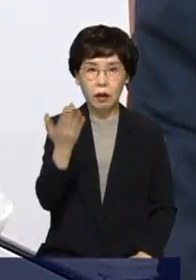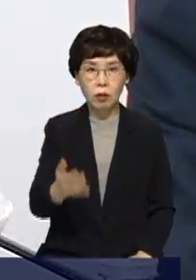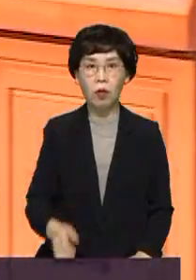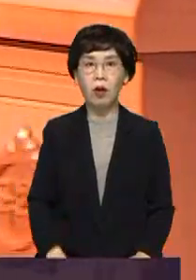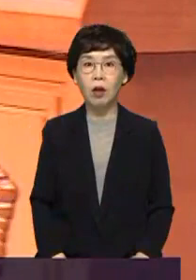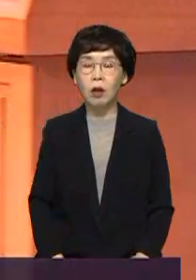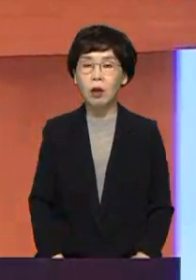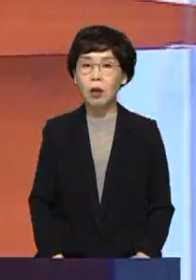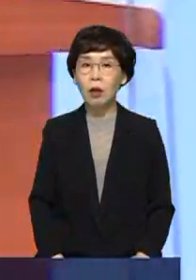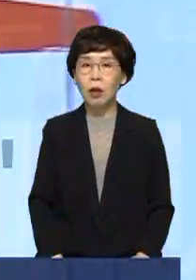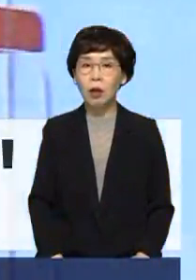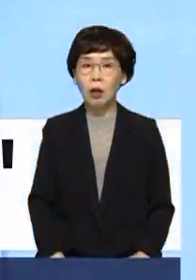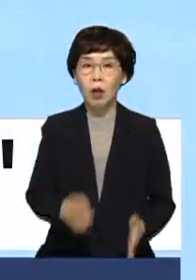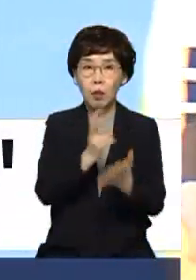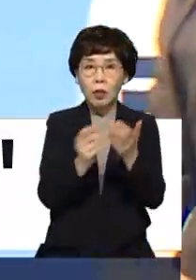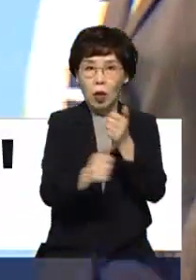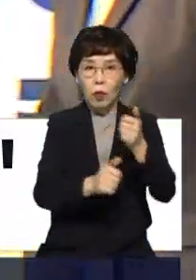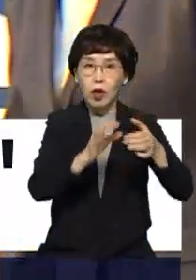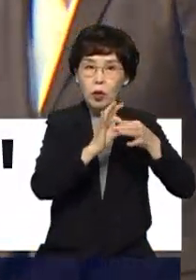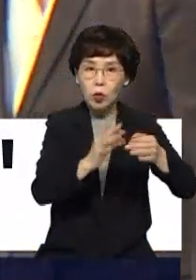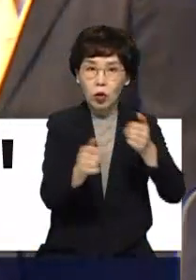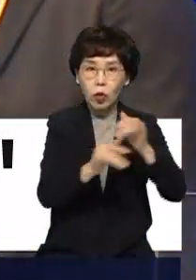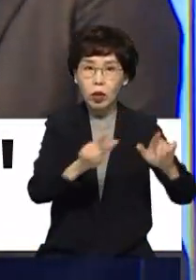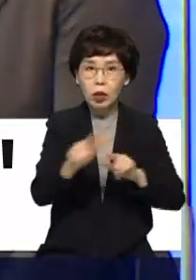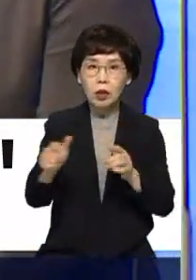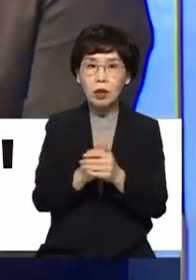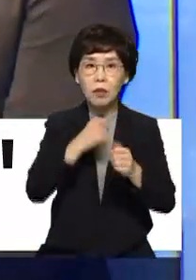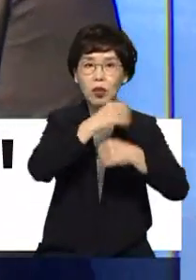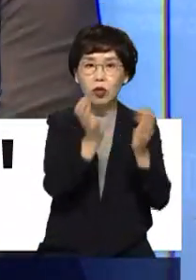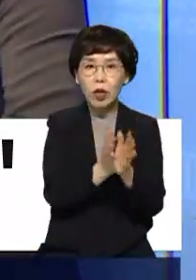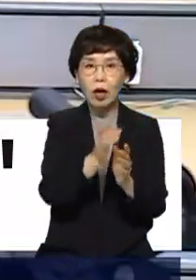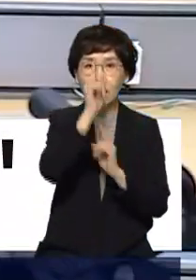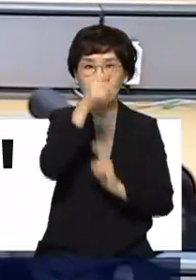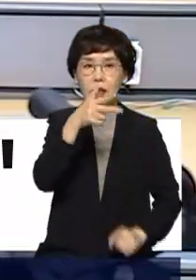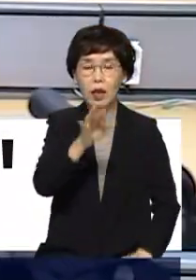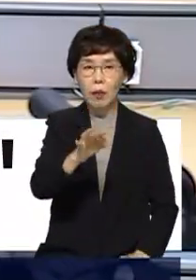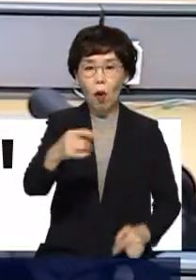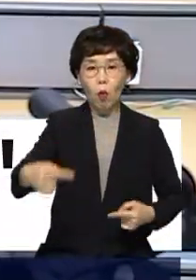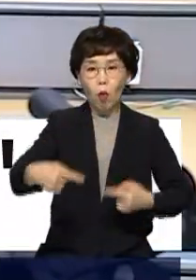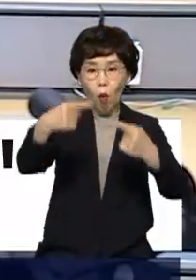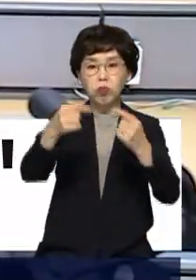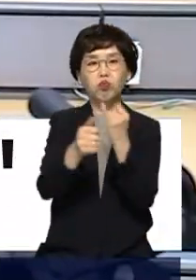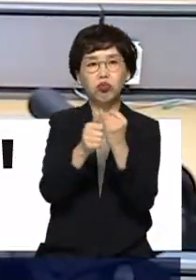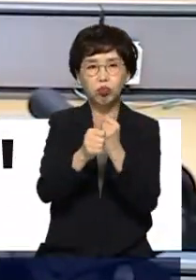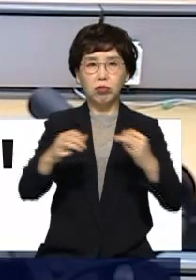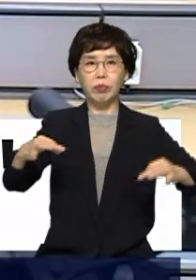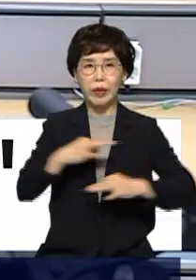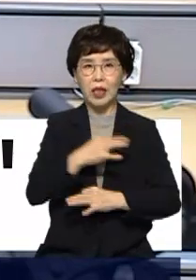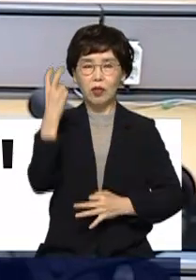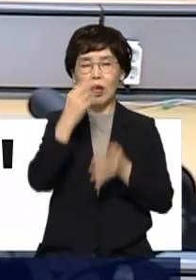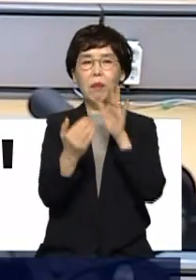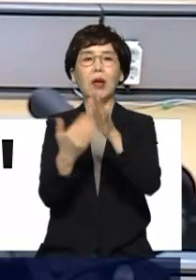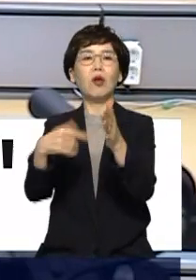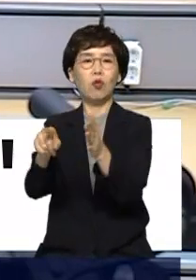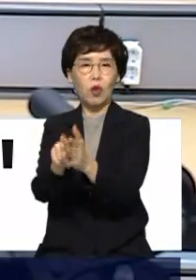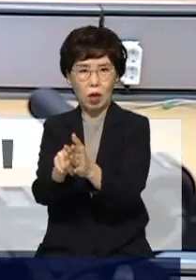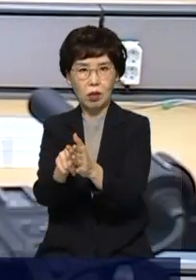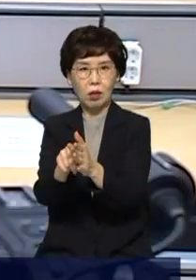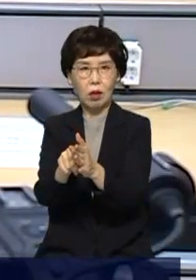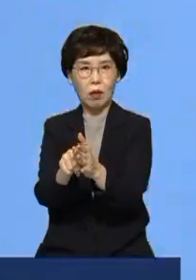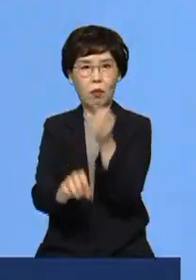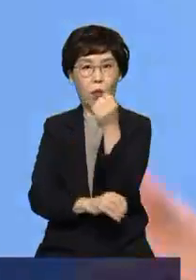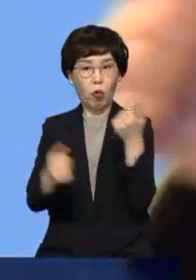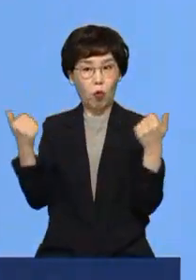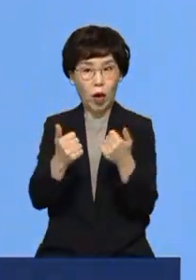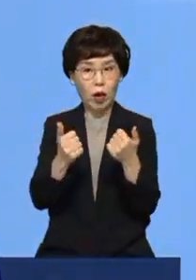있습니다. 법사위 소속 의원들은 민주당 이재명 상인 고문 부부의 비리 수사를 막기 위한 거라며 본회의에